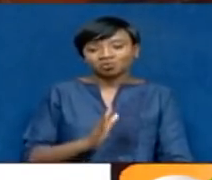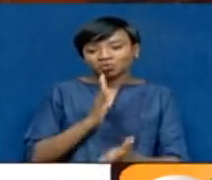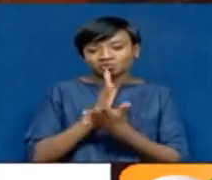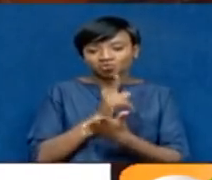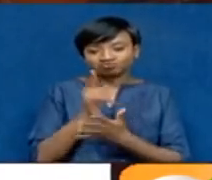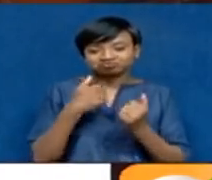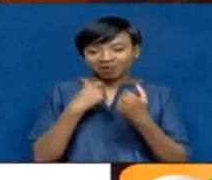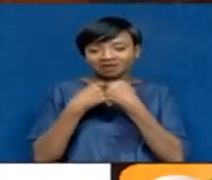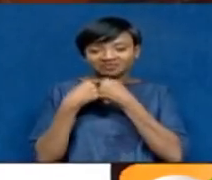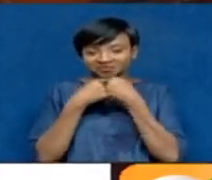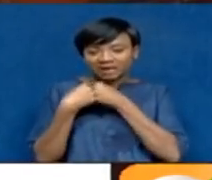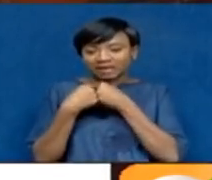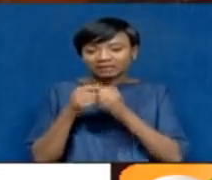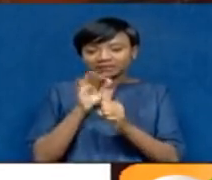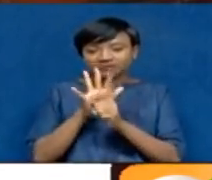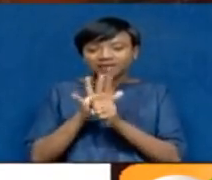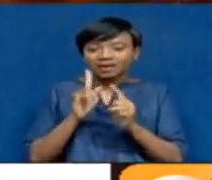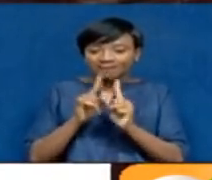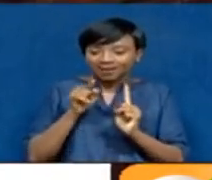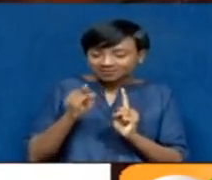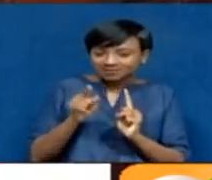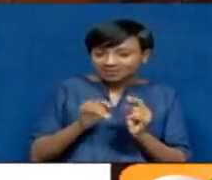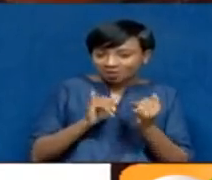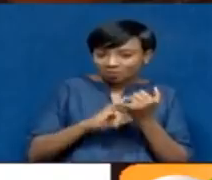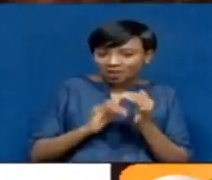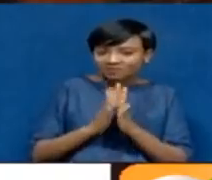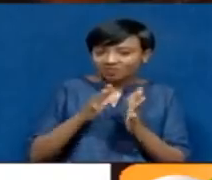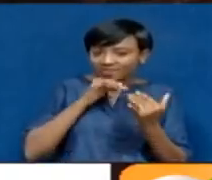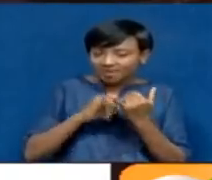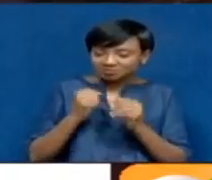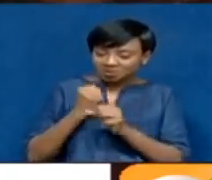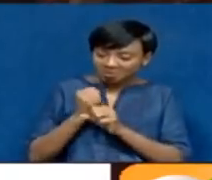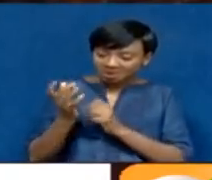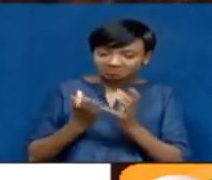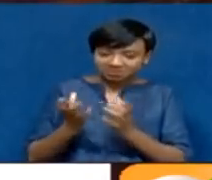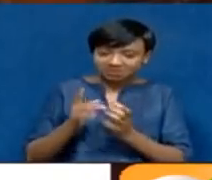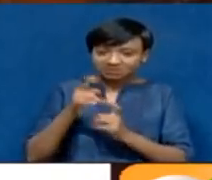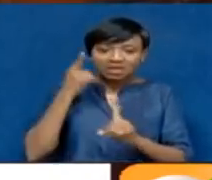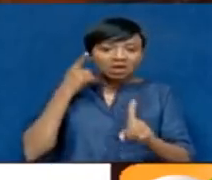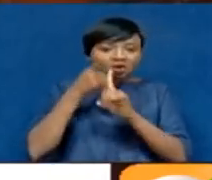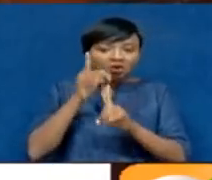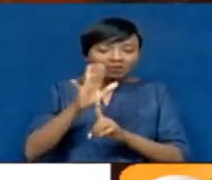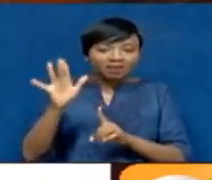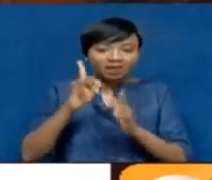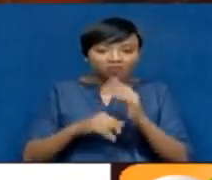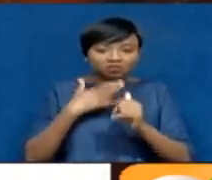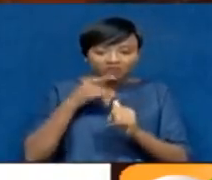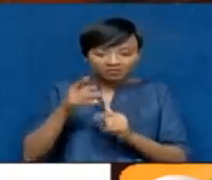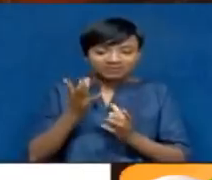kuchao, hapa ndipo Robert na mkewe wanajichumia riziki yao. Lengo lao ni kupanua biashara hii ili iwe